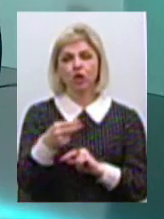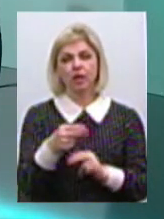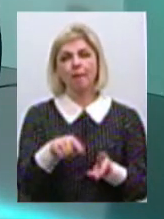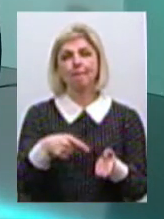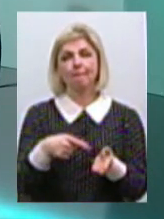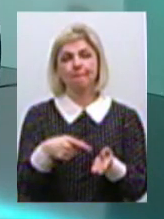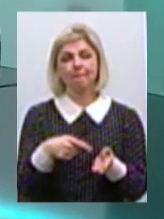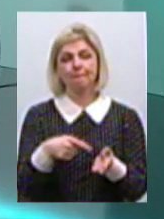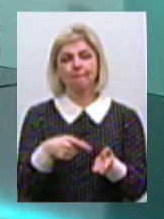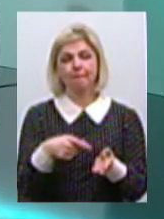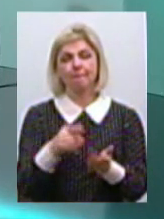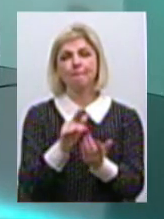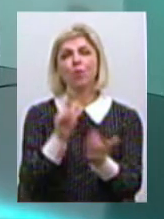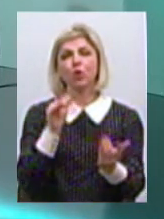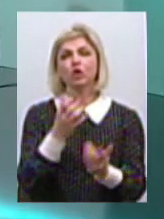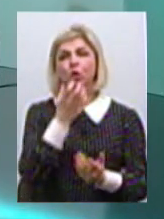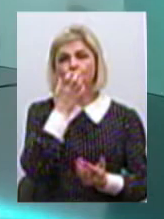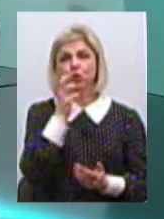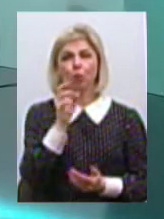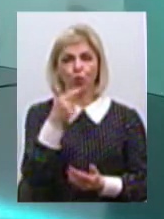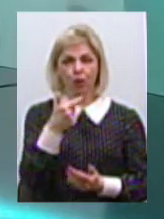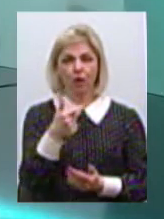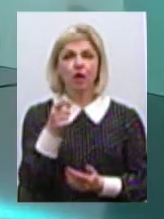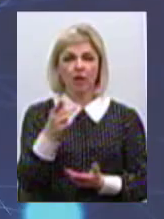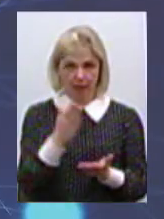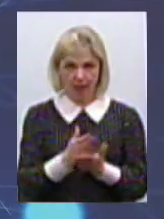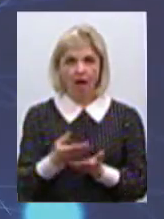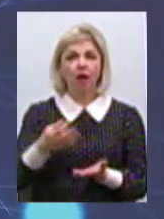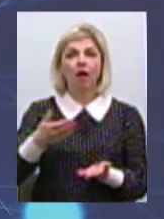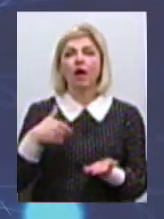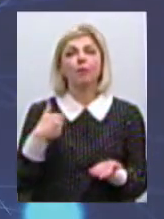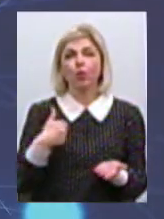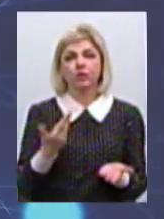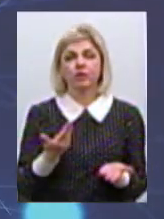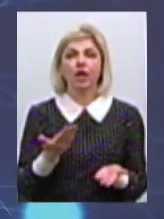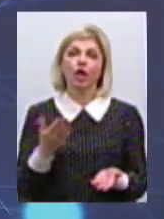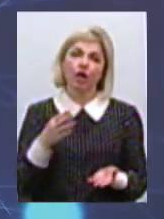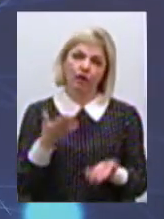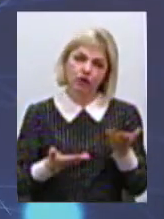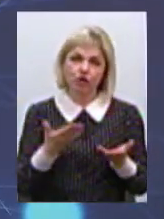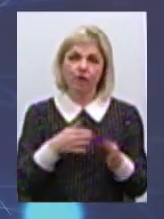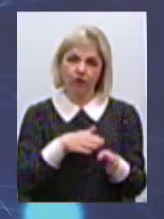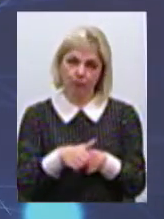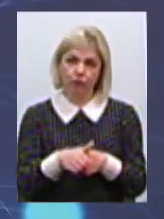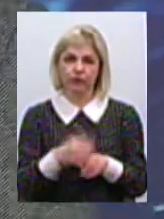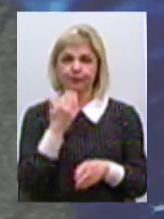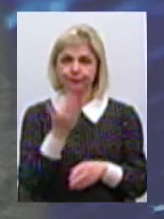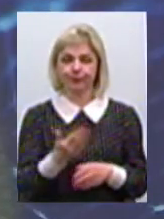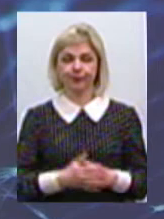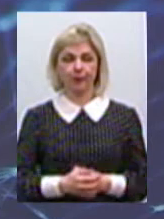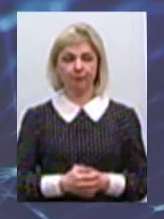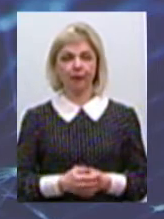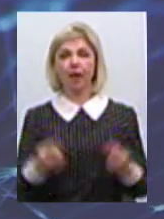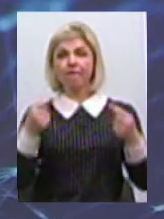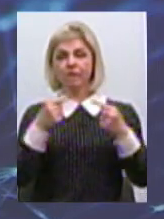міст Південнобузький в Миколаєві, воно принесло якісь результати? І чи дотримуються? Ну, по-перше, у нас відповідно до